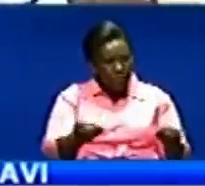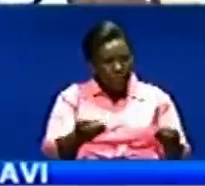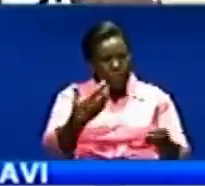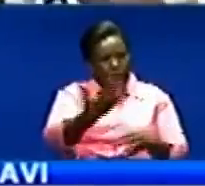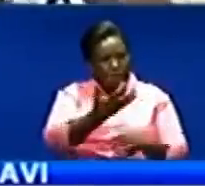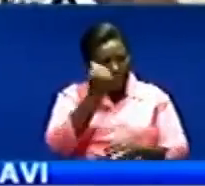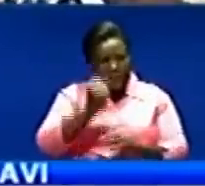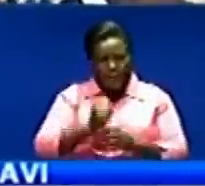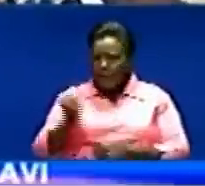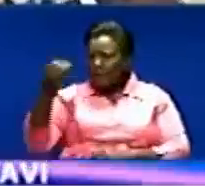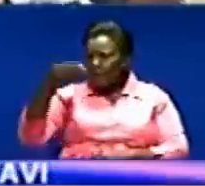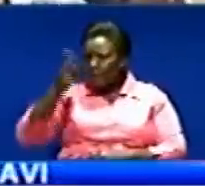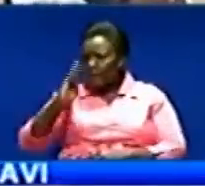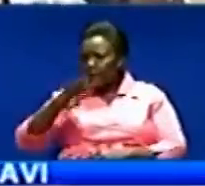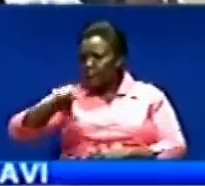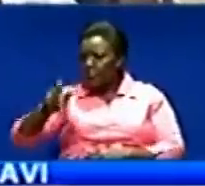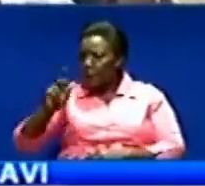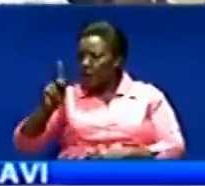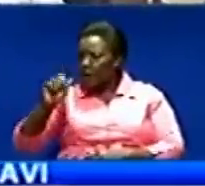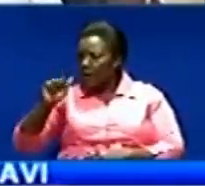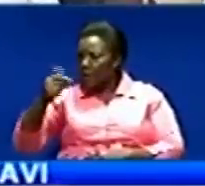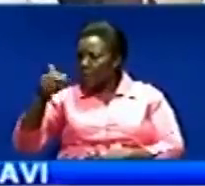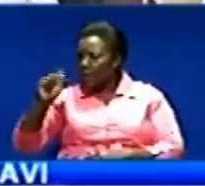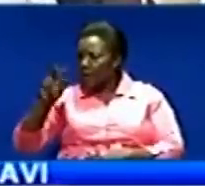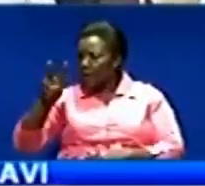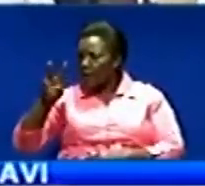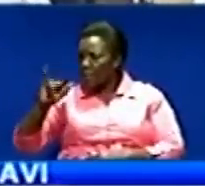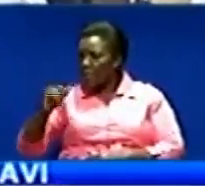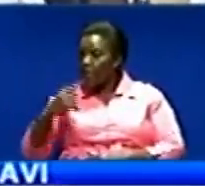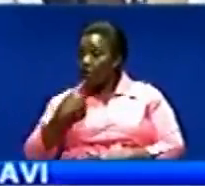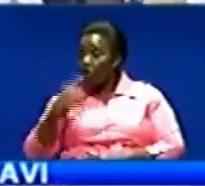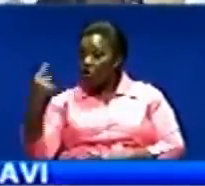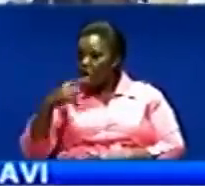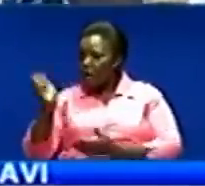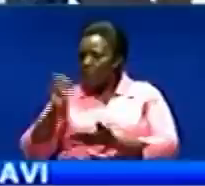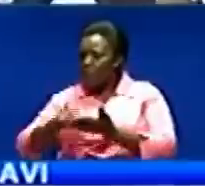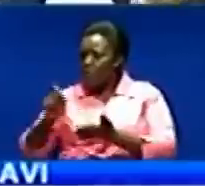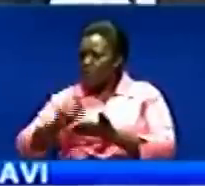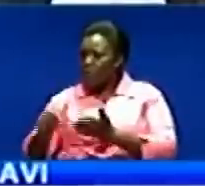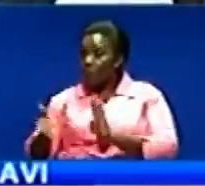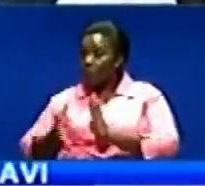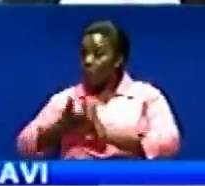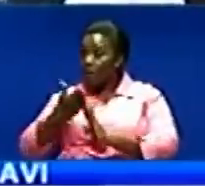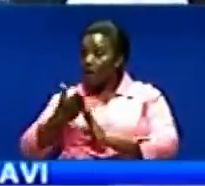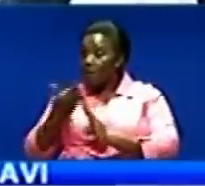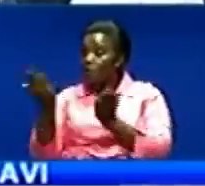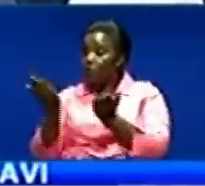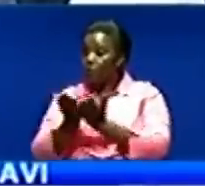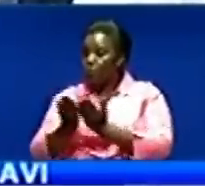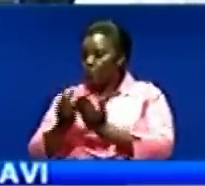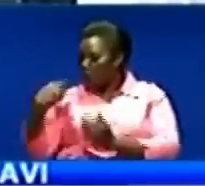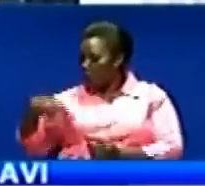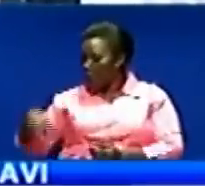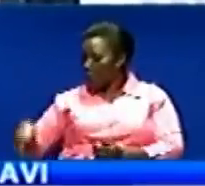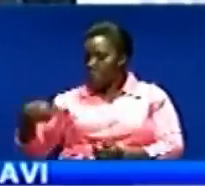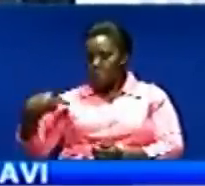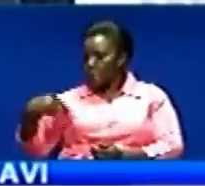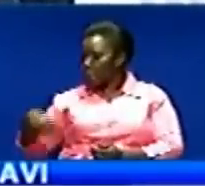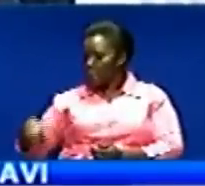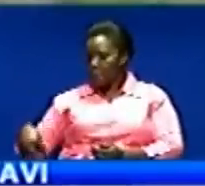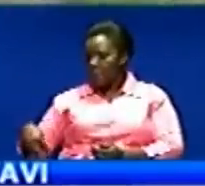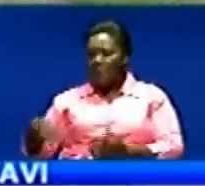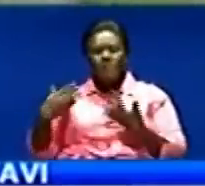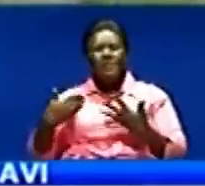na serikali ya mkoa wa Katavi imeagiza wanafunzi waanze masomo bila sare za shule. Kuna nini mkoani